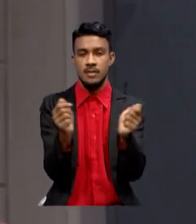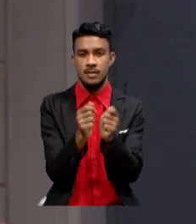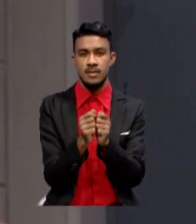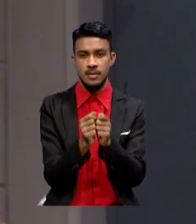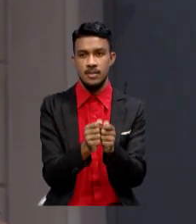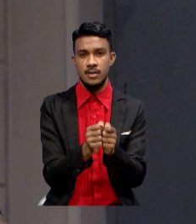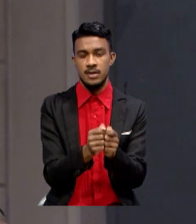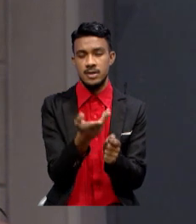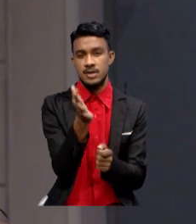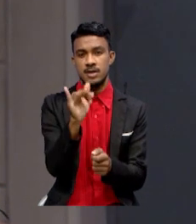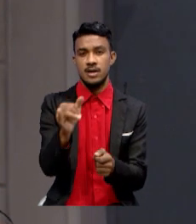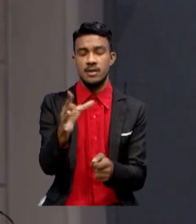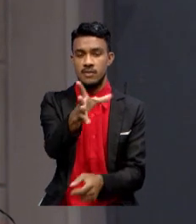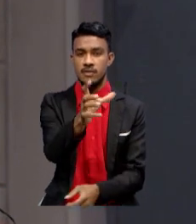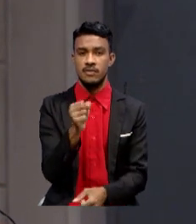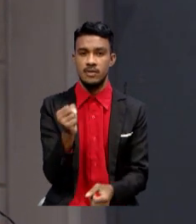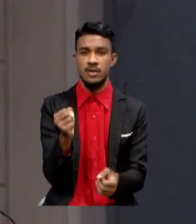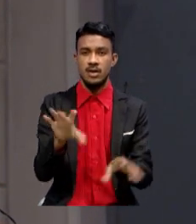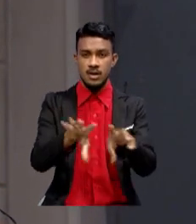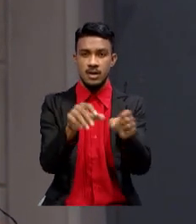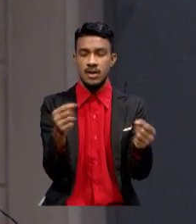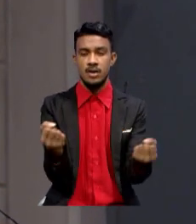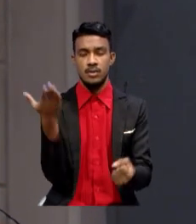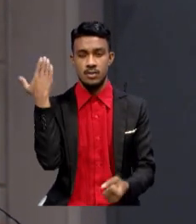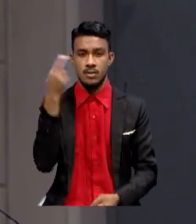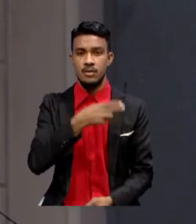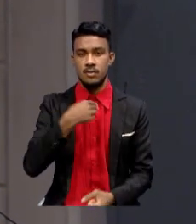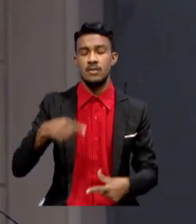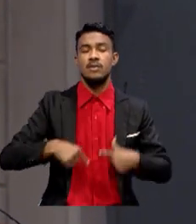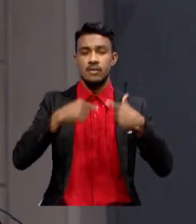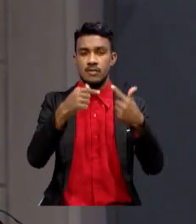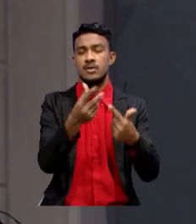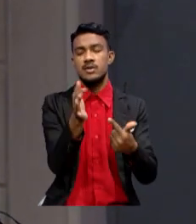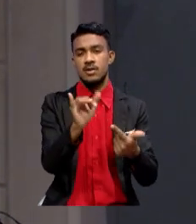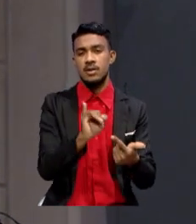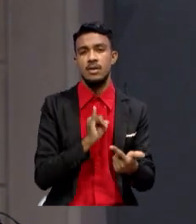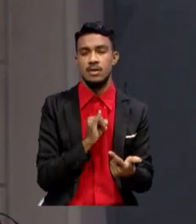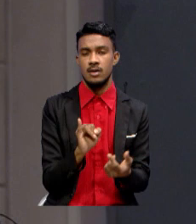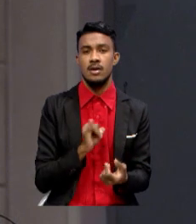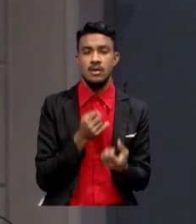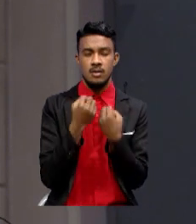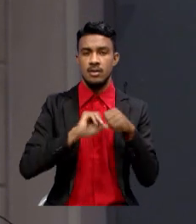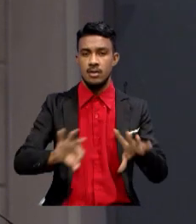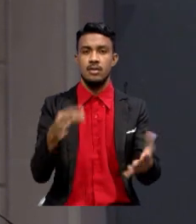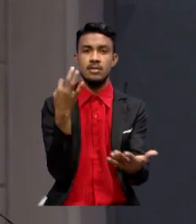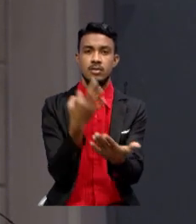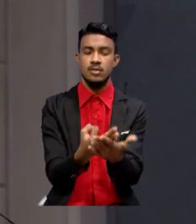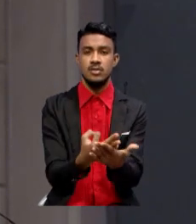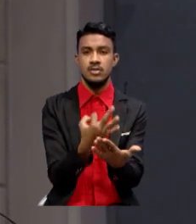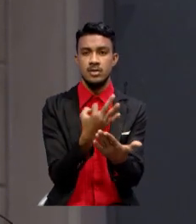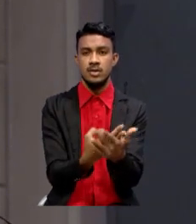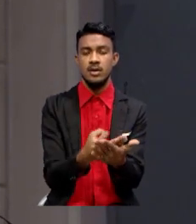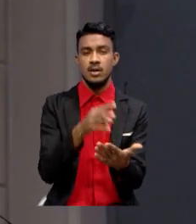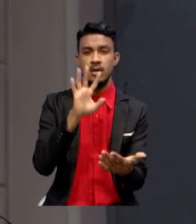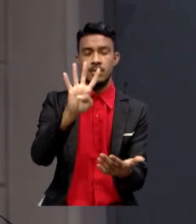jadi ini sih bukti at itu sudah atur nul bapak sih dari sini mam sih bukan bahu ini mah laku orang selalu begini aku harus laku aku harus ambil tidur di sini aku dia